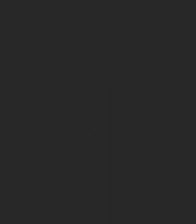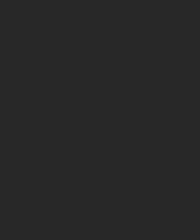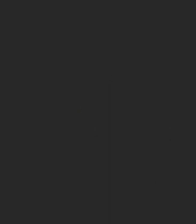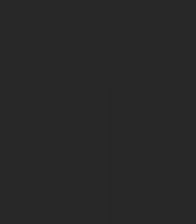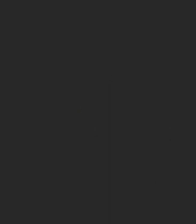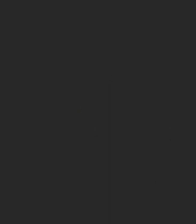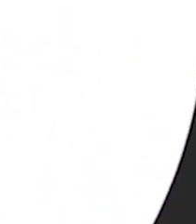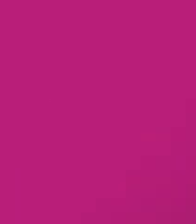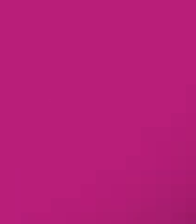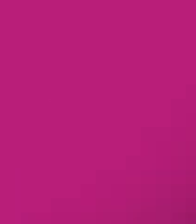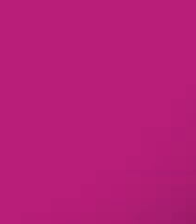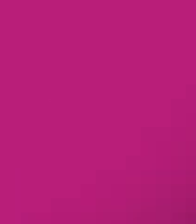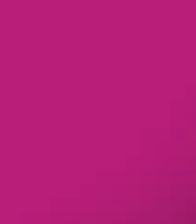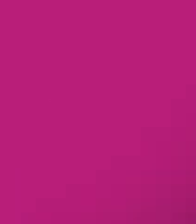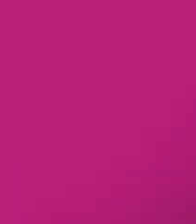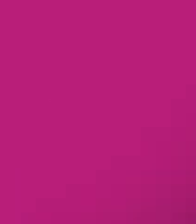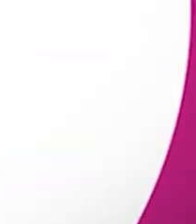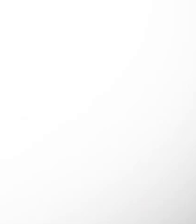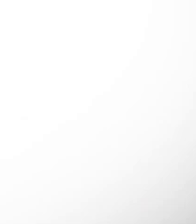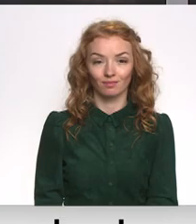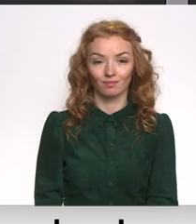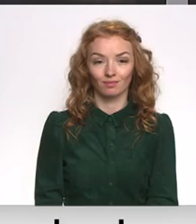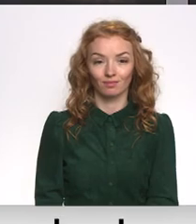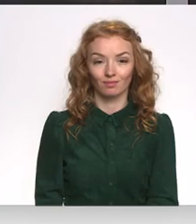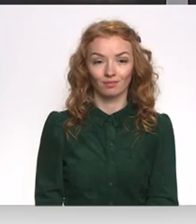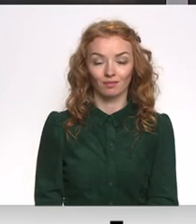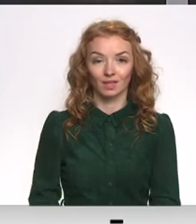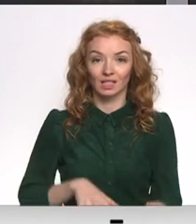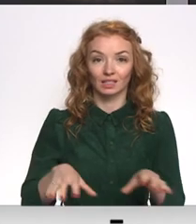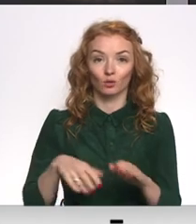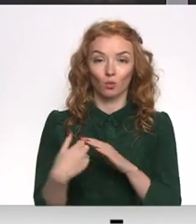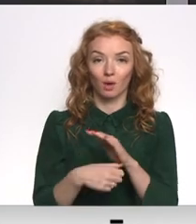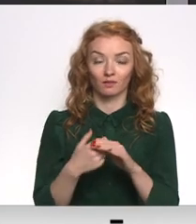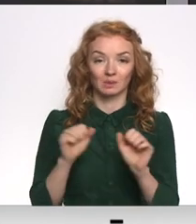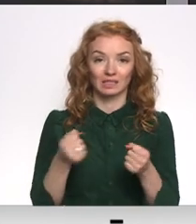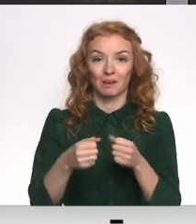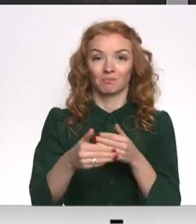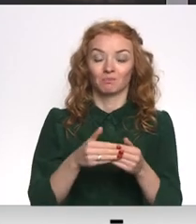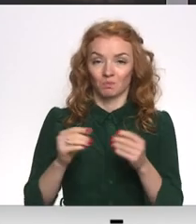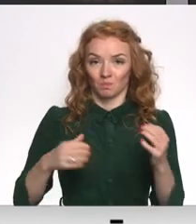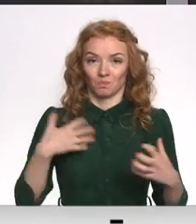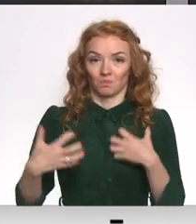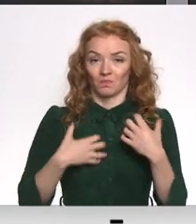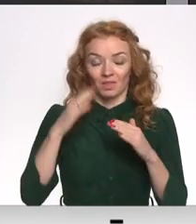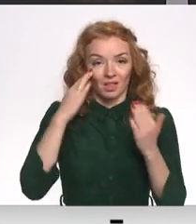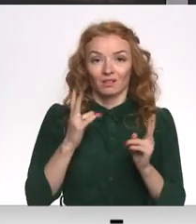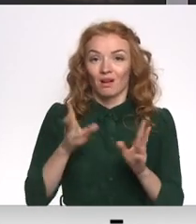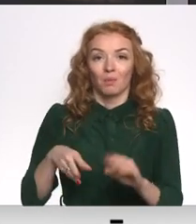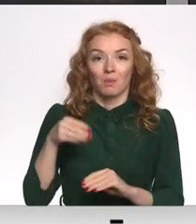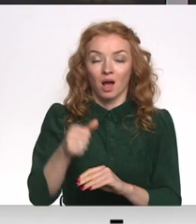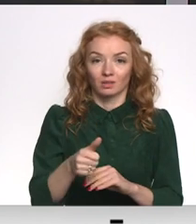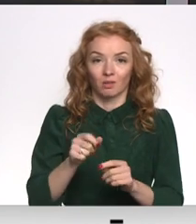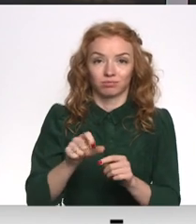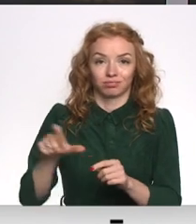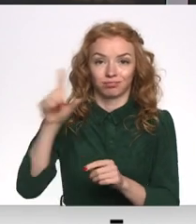Re! Viss ēters ir te! Dzīvnieku patversmes ziemu gaida ar bažām, jo ir neziņā, kā apmaksās